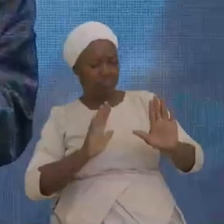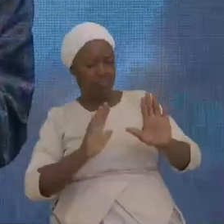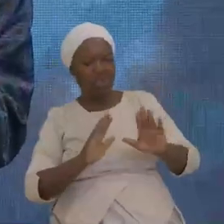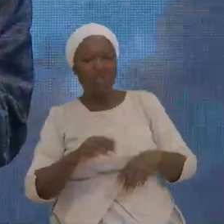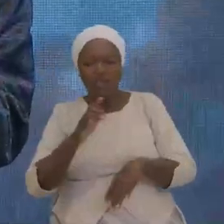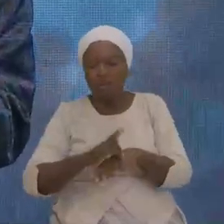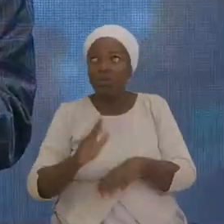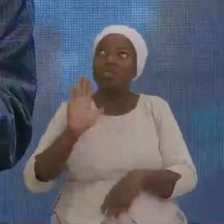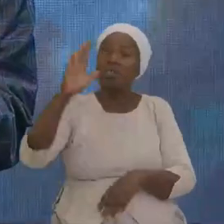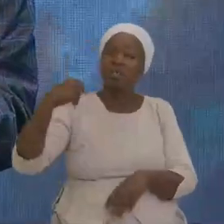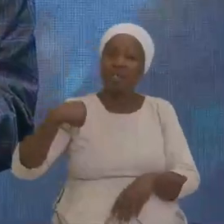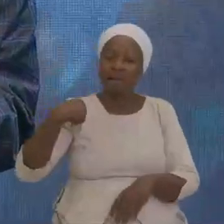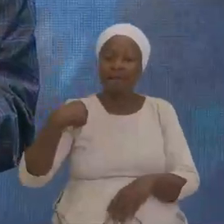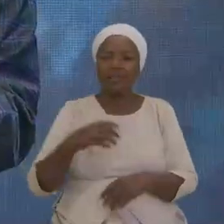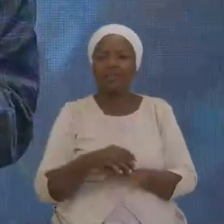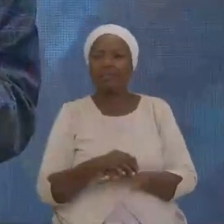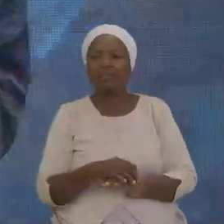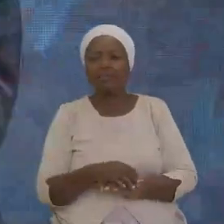paniquer, toucher ses vêtements,